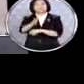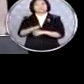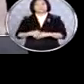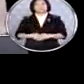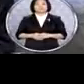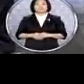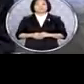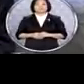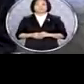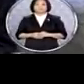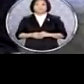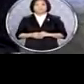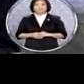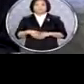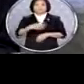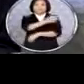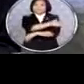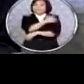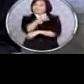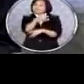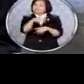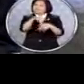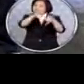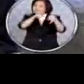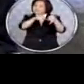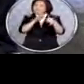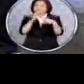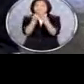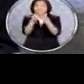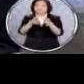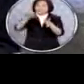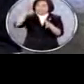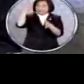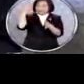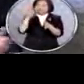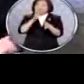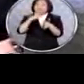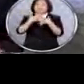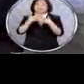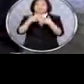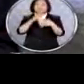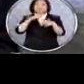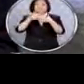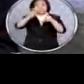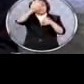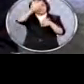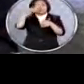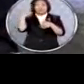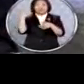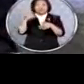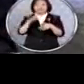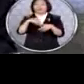1分30秒。 陈云柱先生的事件是民进党挑起来，完全是无中生有。当天我的行